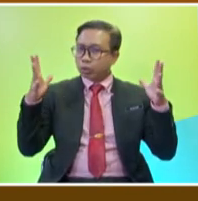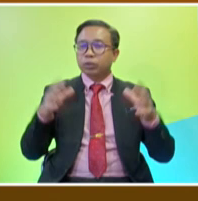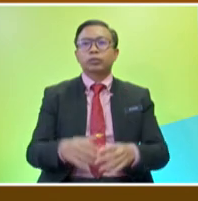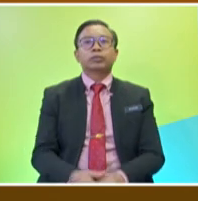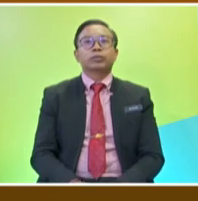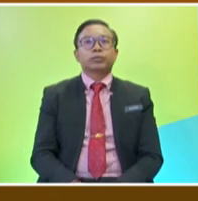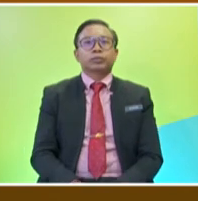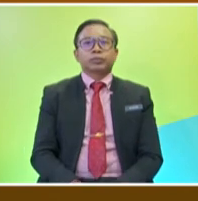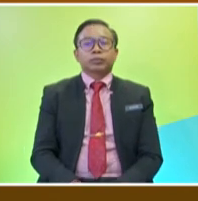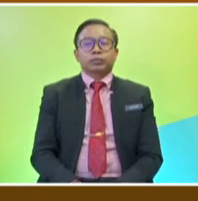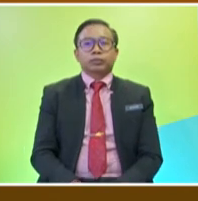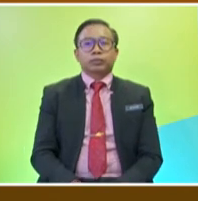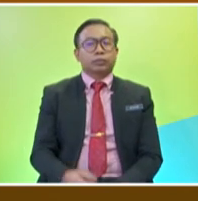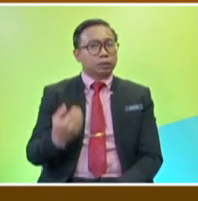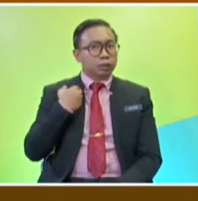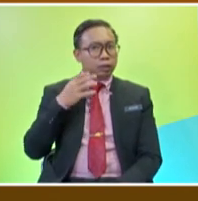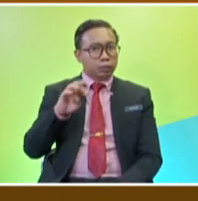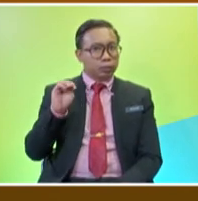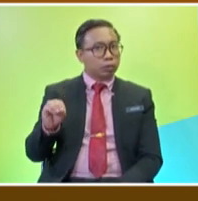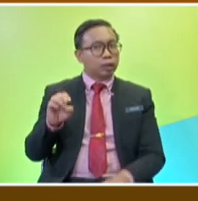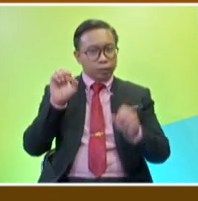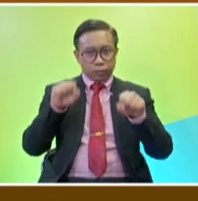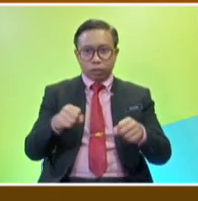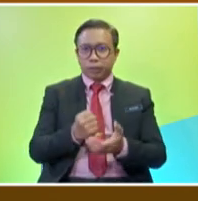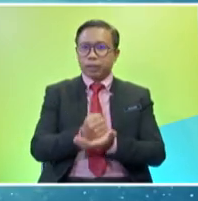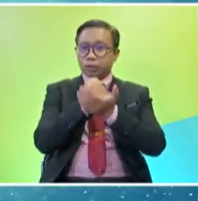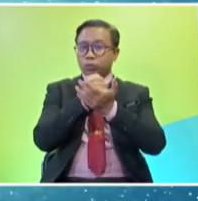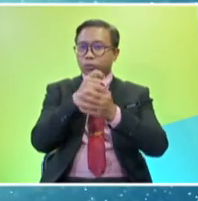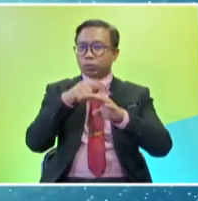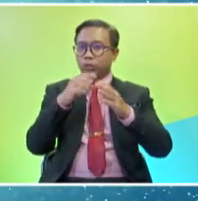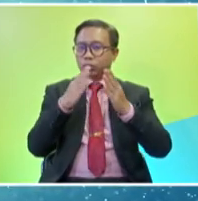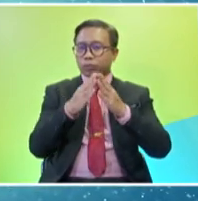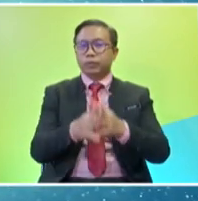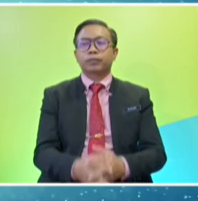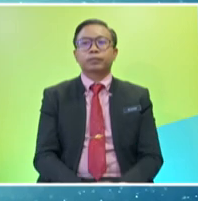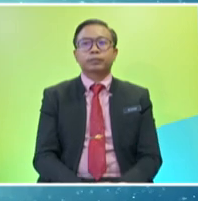nipis ada murid-murid nak bantu murid-murid di rumah berbulunya